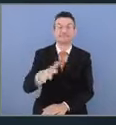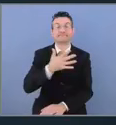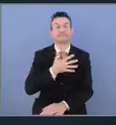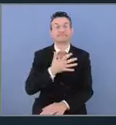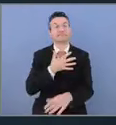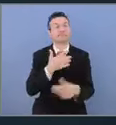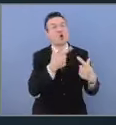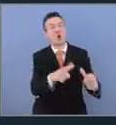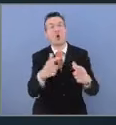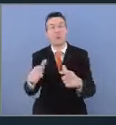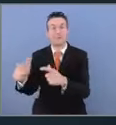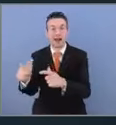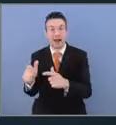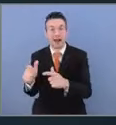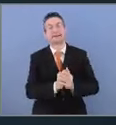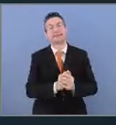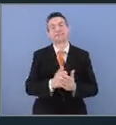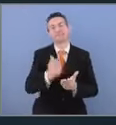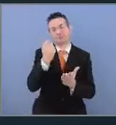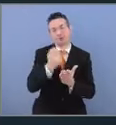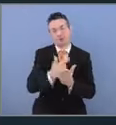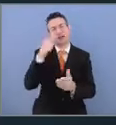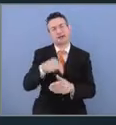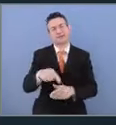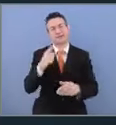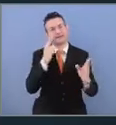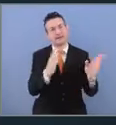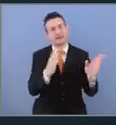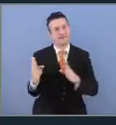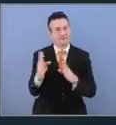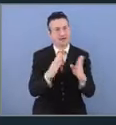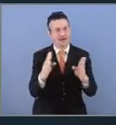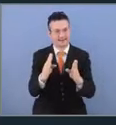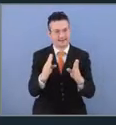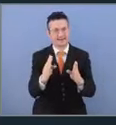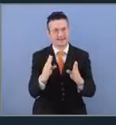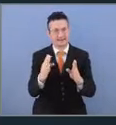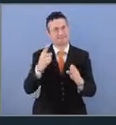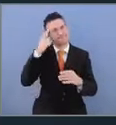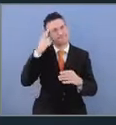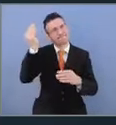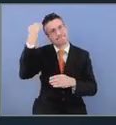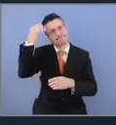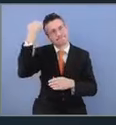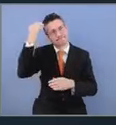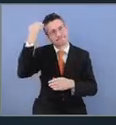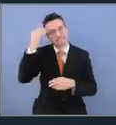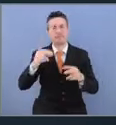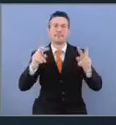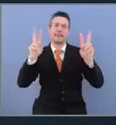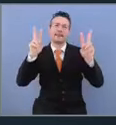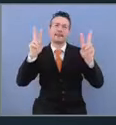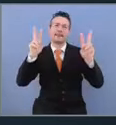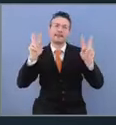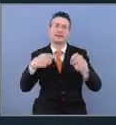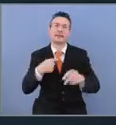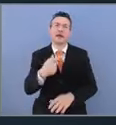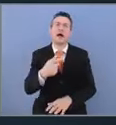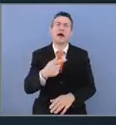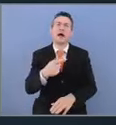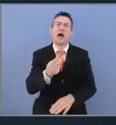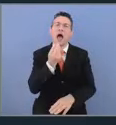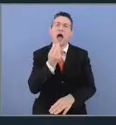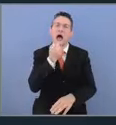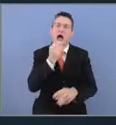importante anche in questa fase interrogarci, come faremo, sui temi dell'agrifood e del green, e credo che appunto